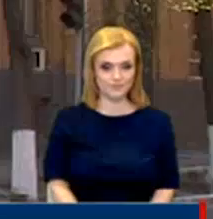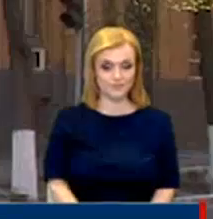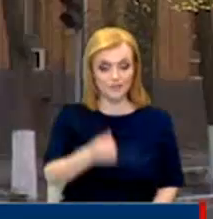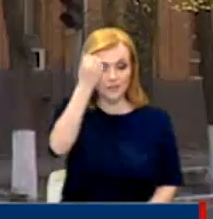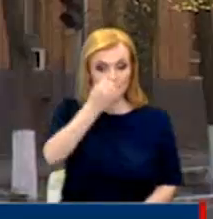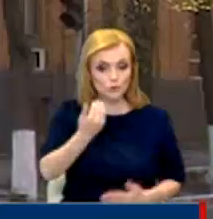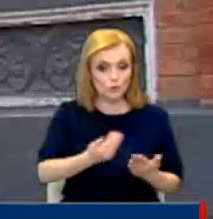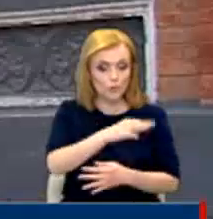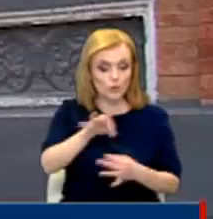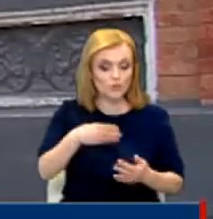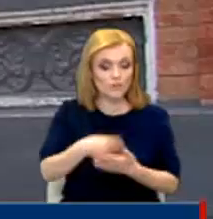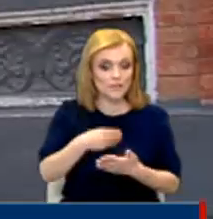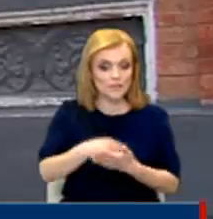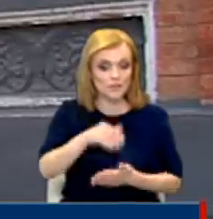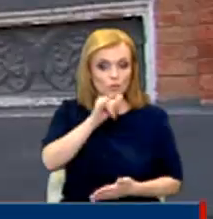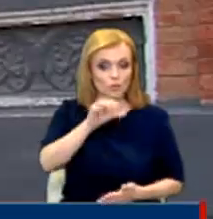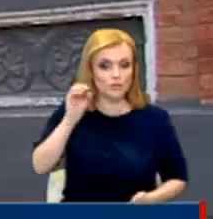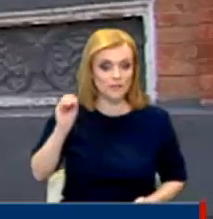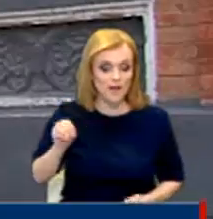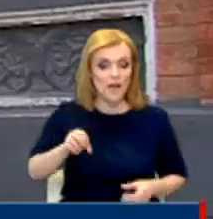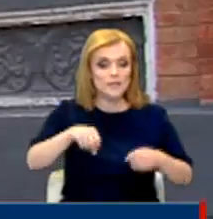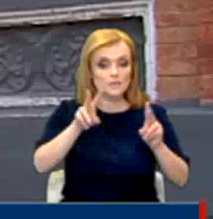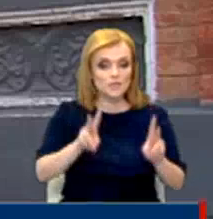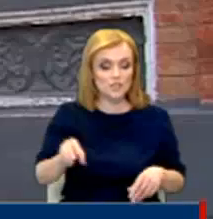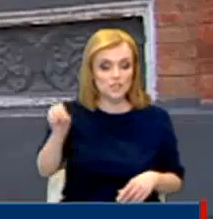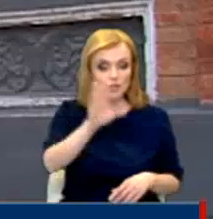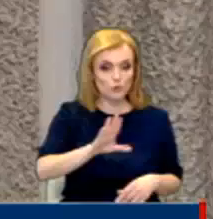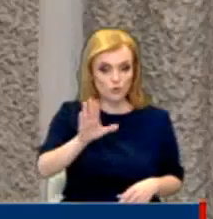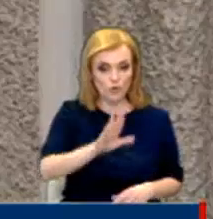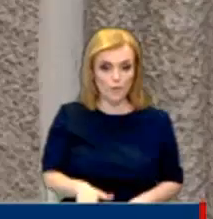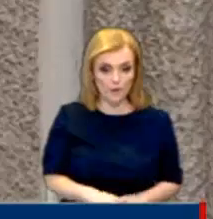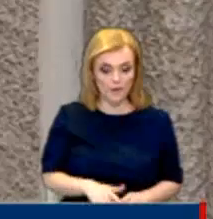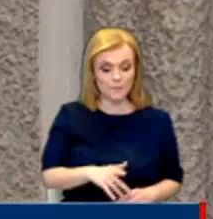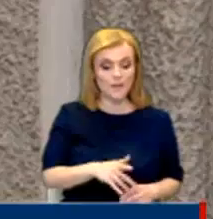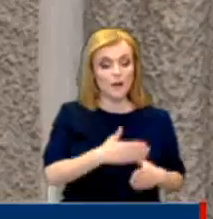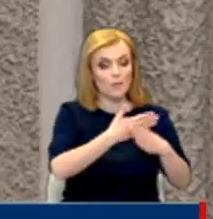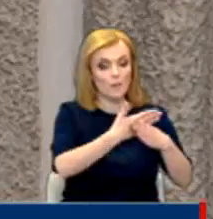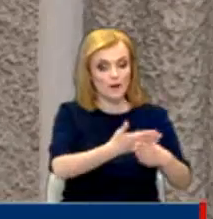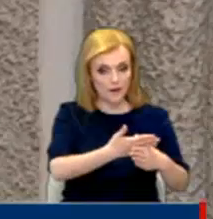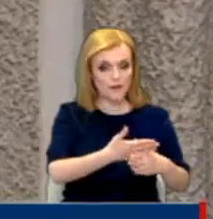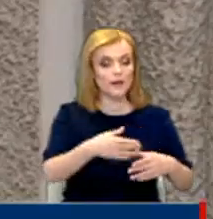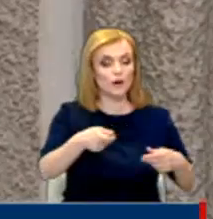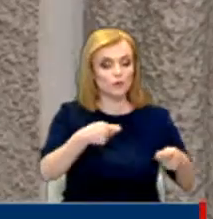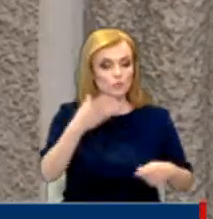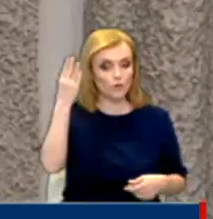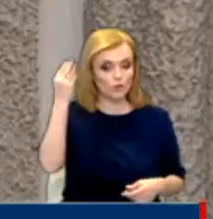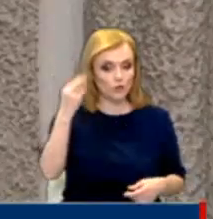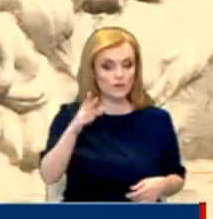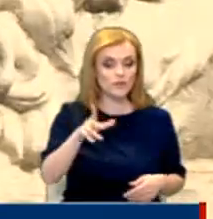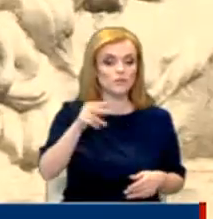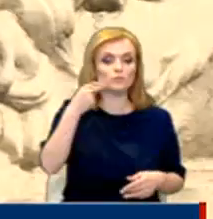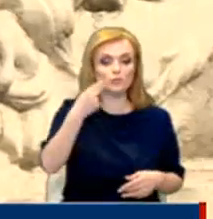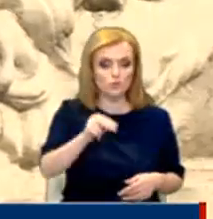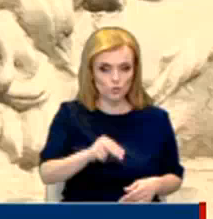Grație unui proiect finanțat de Uniunea Europeană, experții europeni au consiliat autoritățile Republicii Moldova în vederea